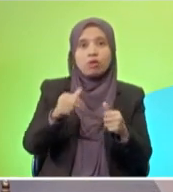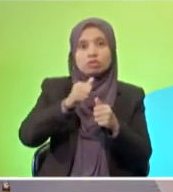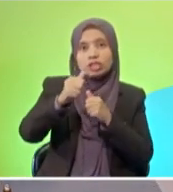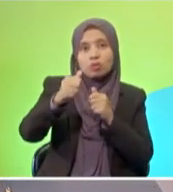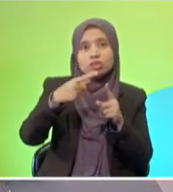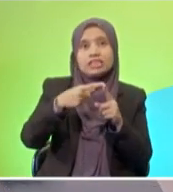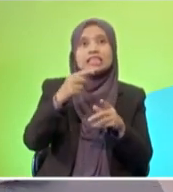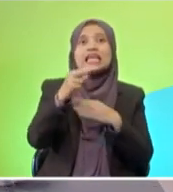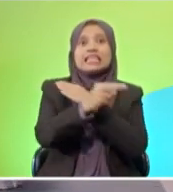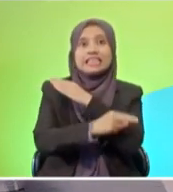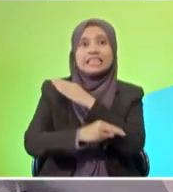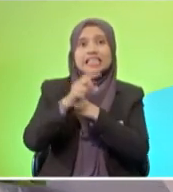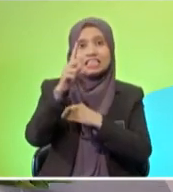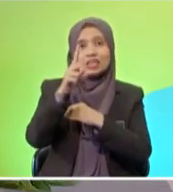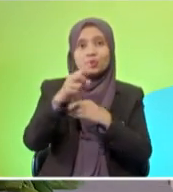1